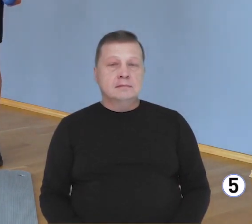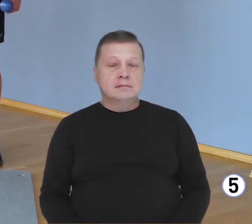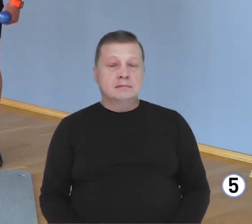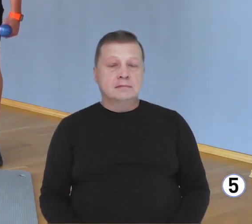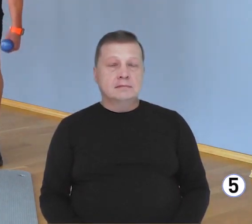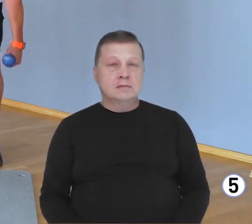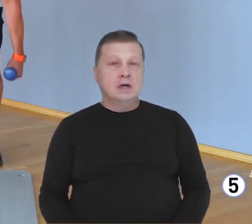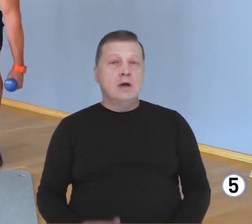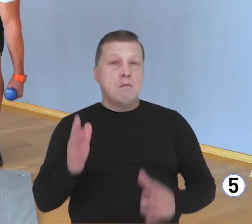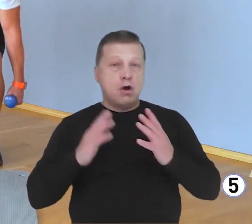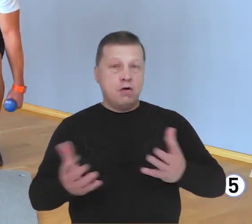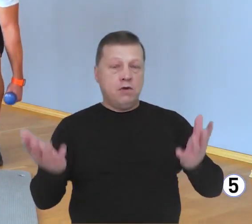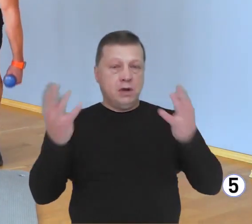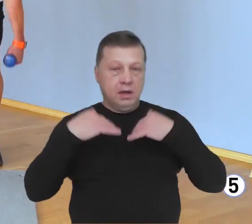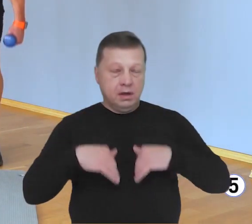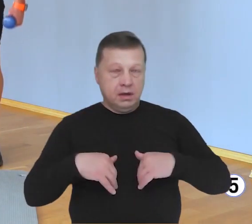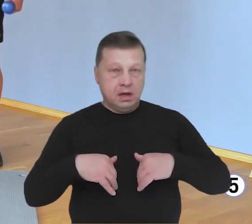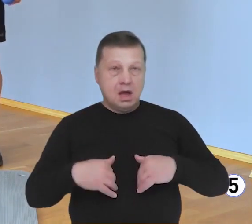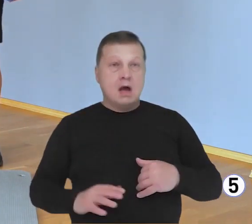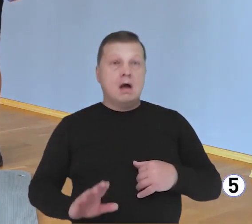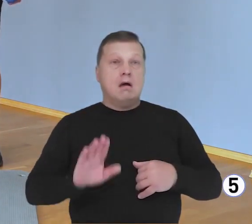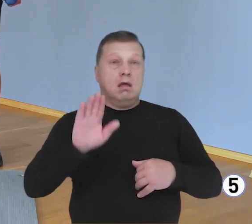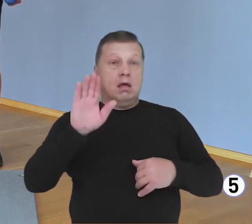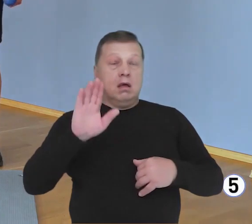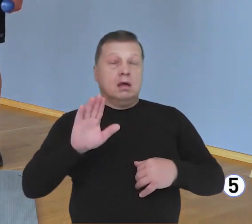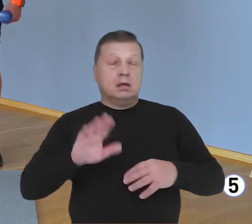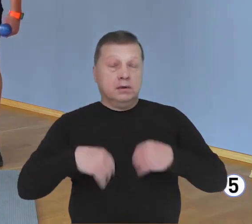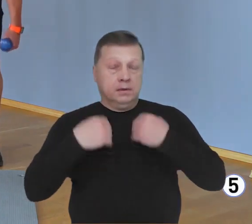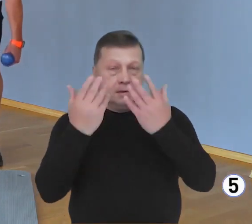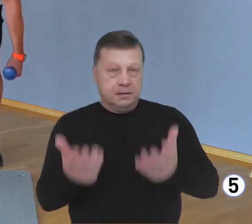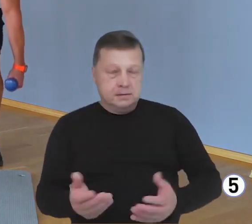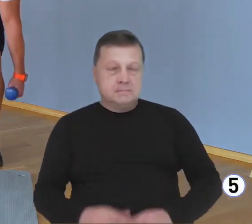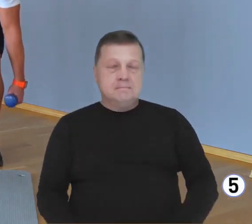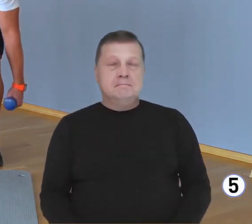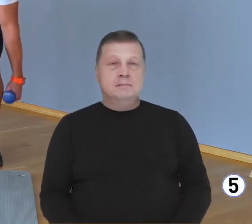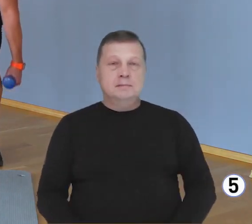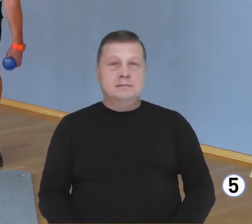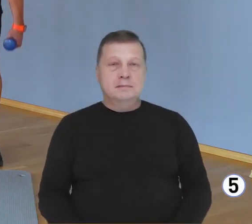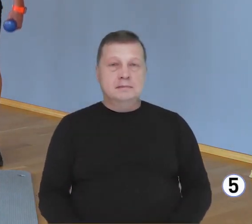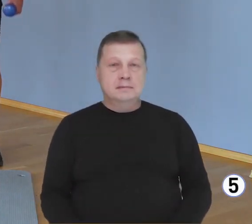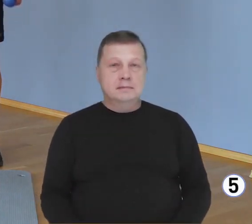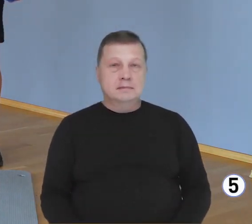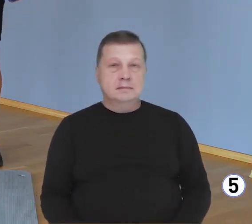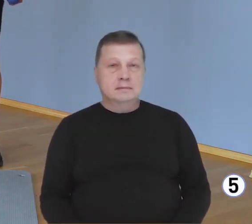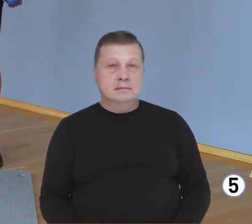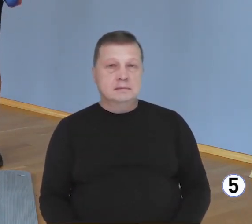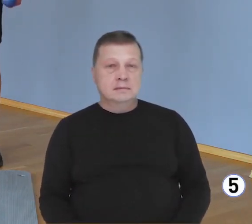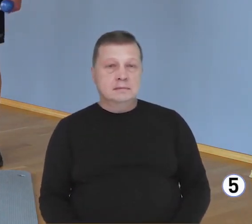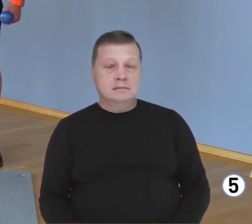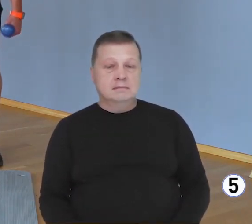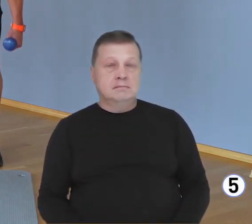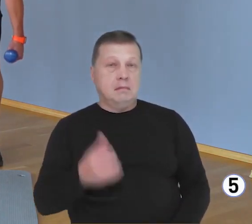Tak jest. Powoli wdech i góra, wydech. Wdech.